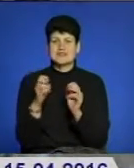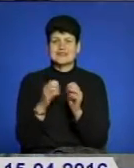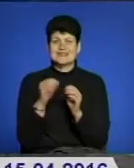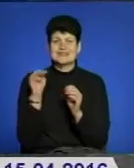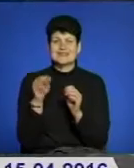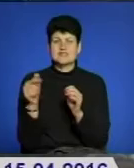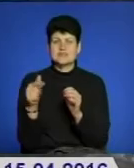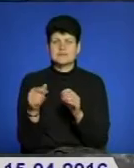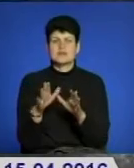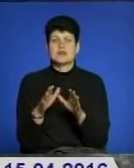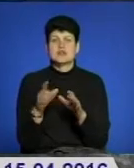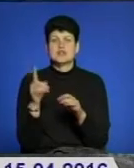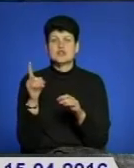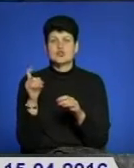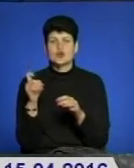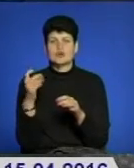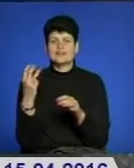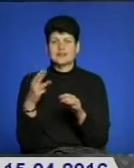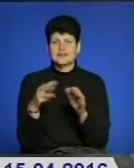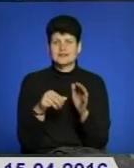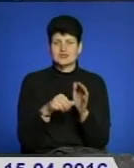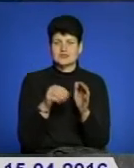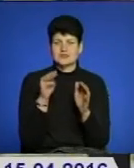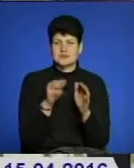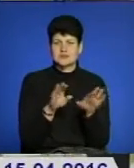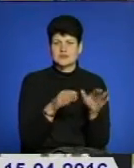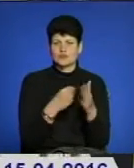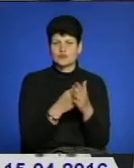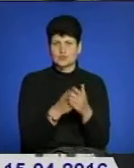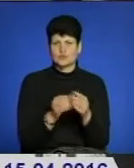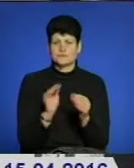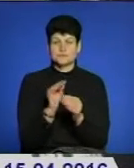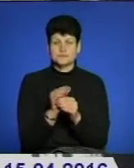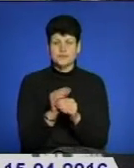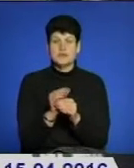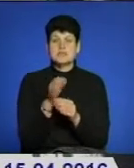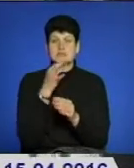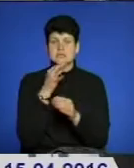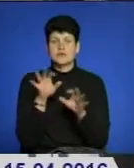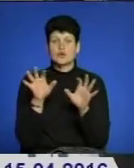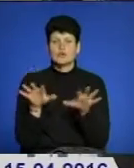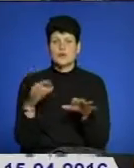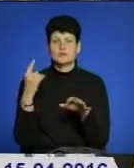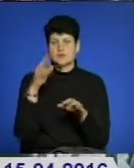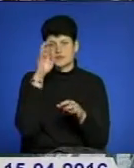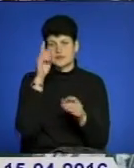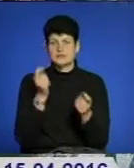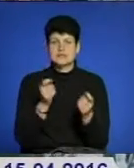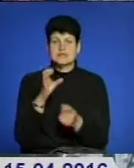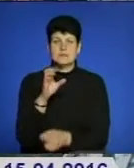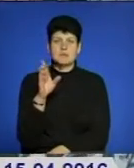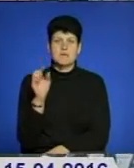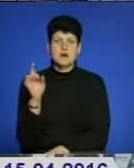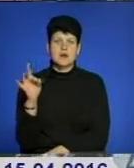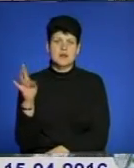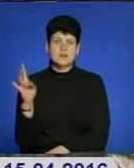регіонального розвитку і 136 000 гривень з місцевого бюджету, зазначив голова облдержадміністрації Степан